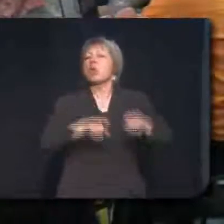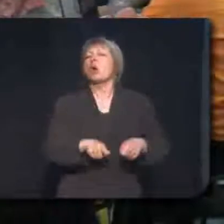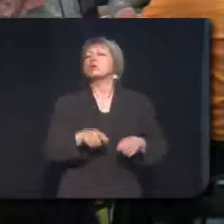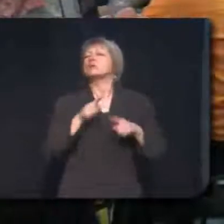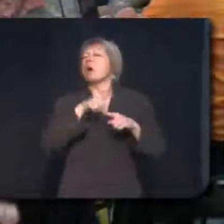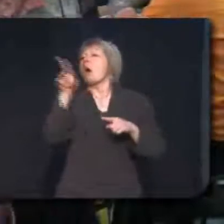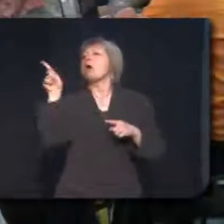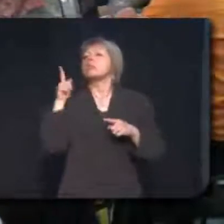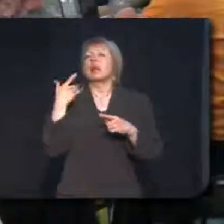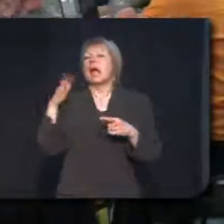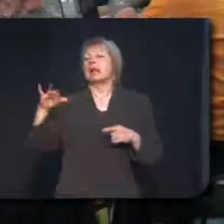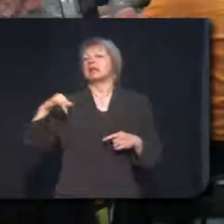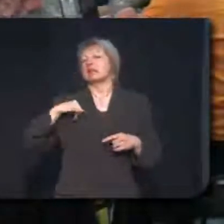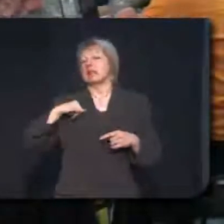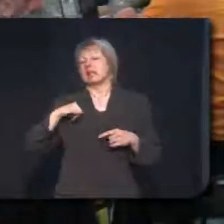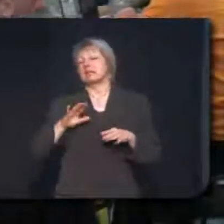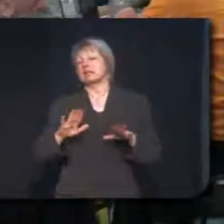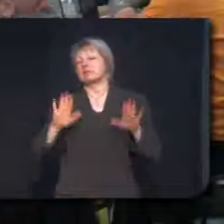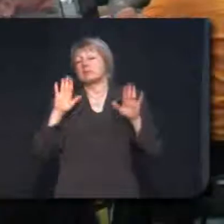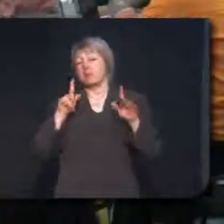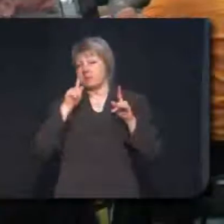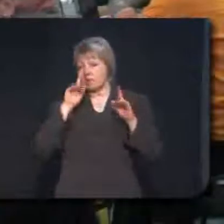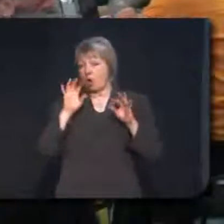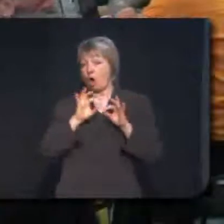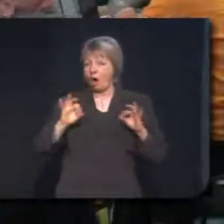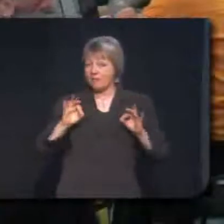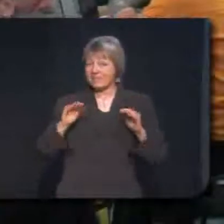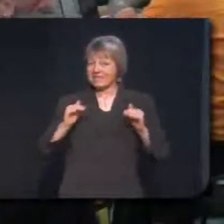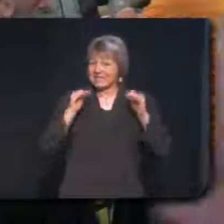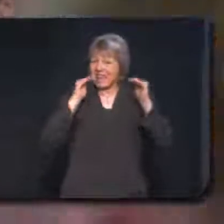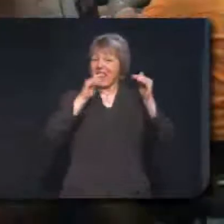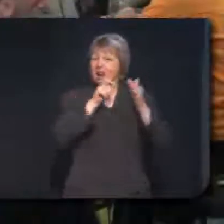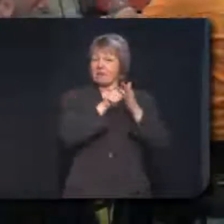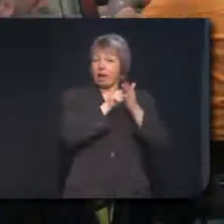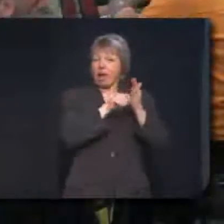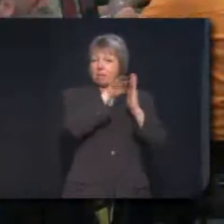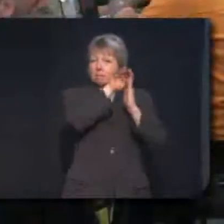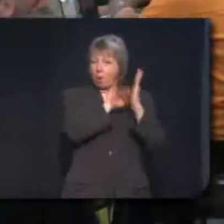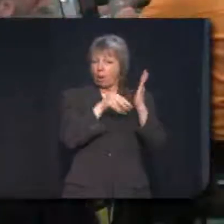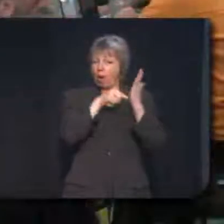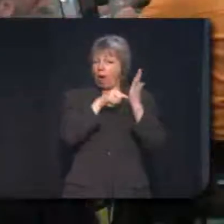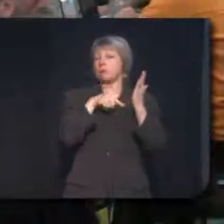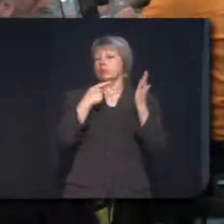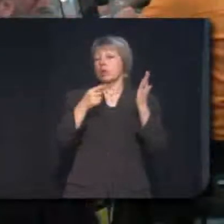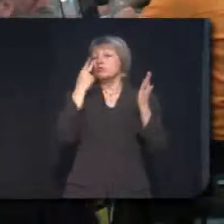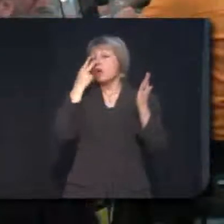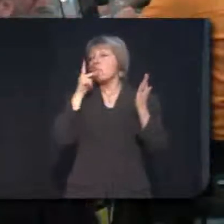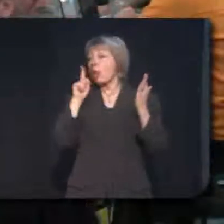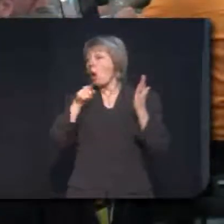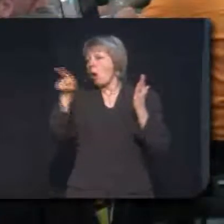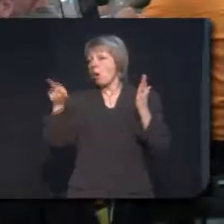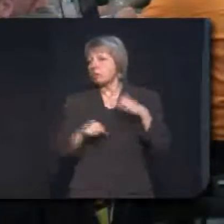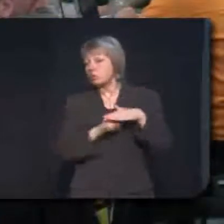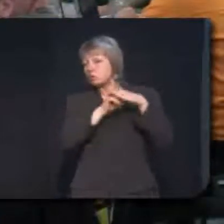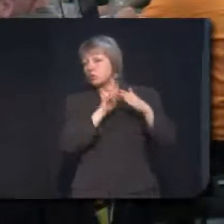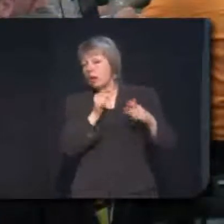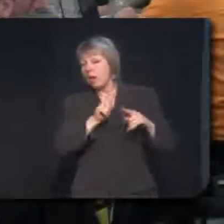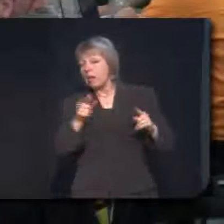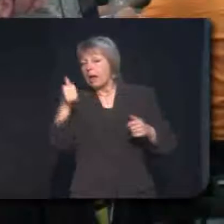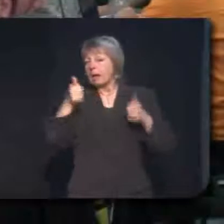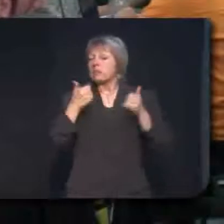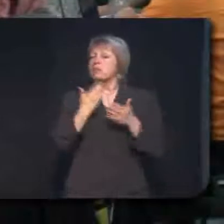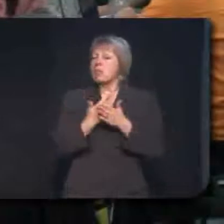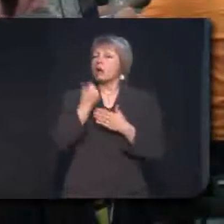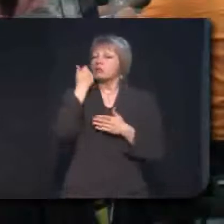Interesse daran stellen wir das mal auf eine offizielle Basis als Wahlprogramm dann sehen wir ja ob es Unterstützung hat oder nicht und deshalb